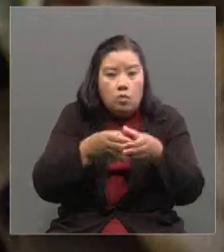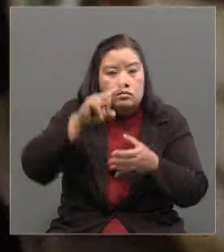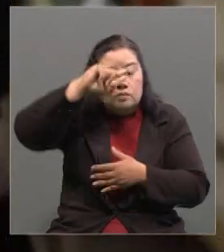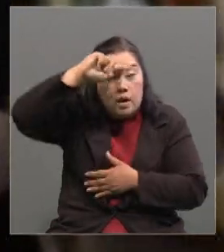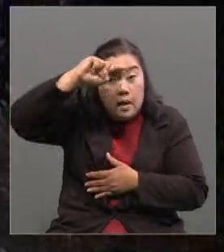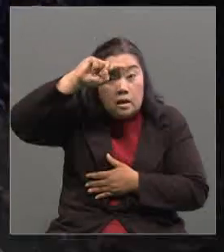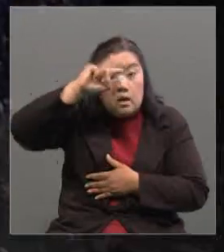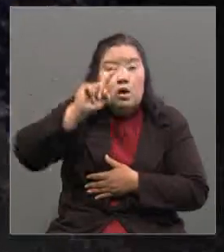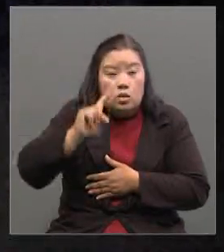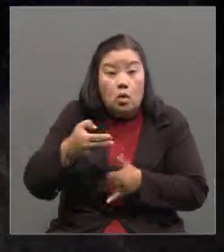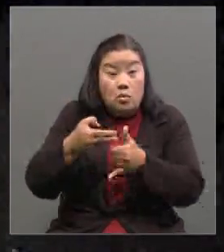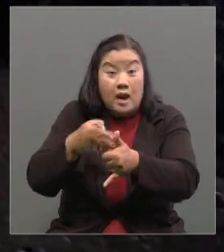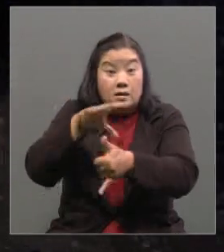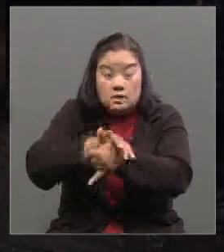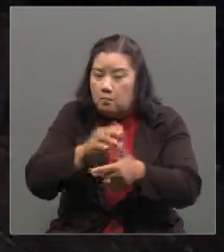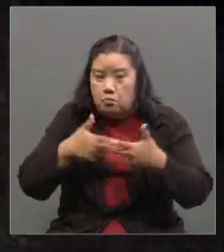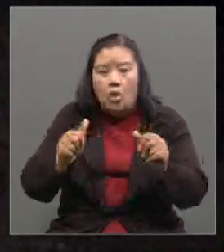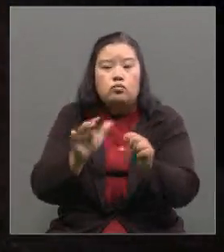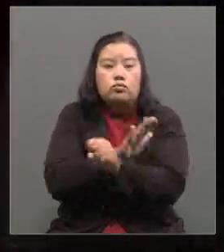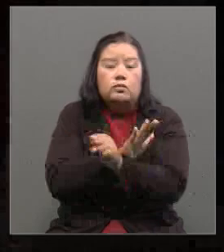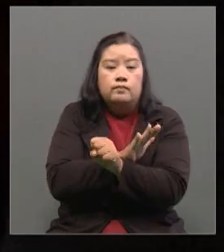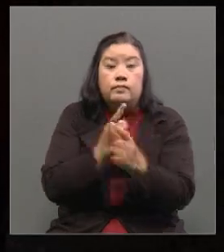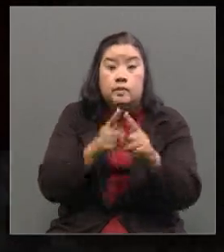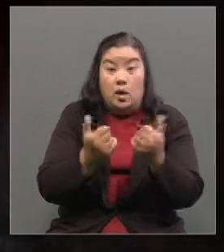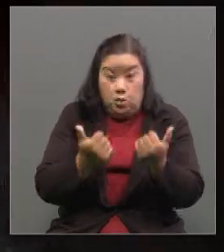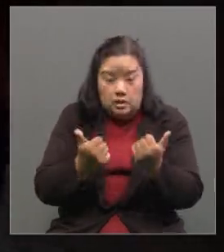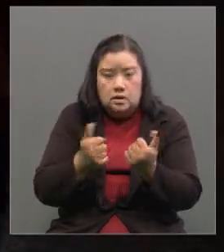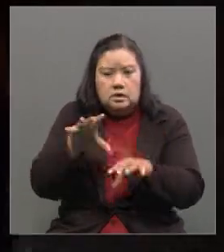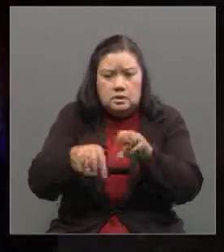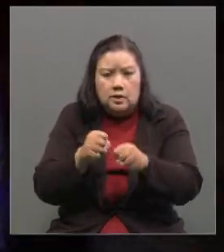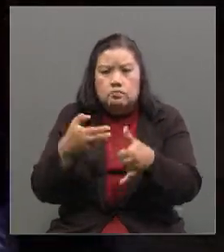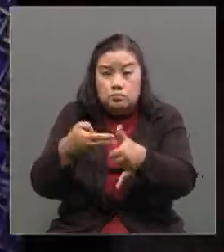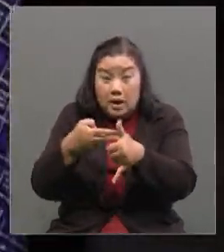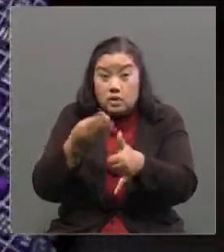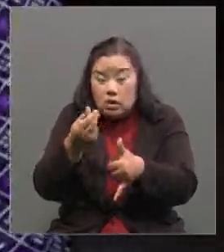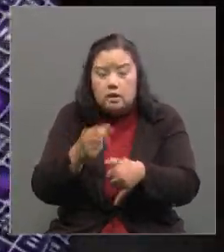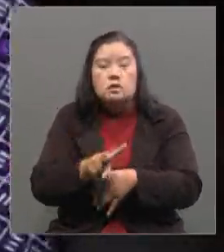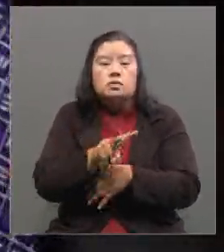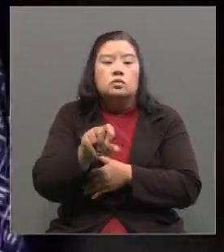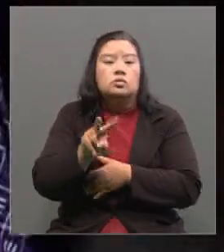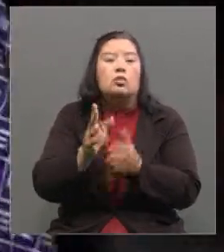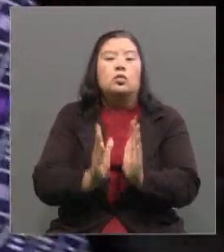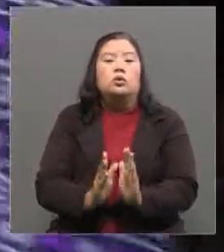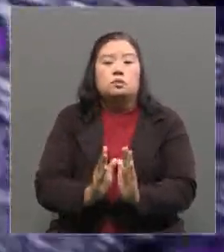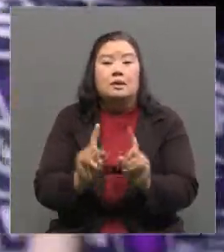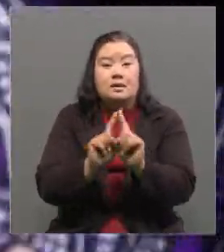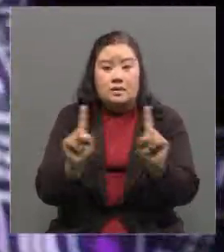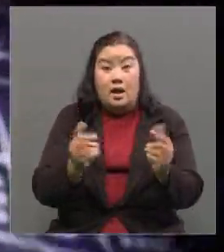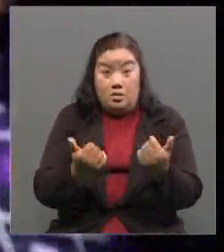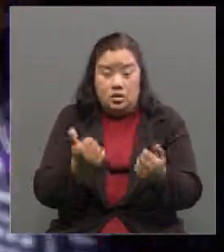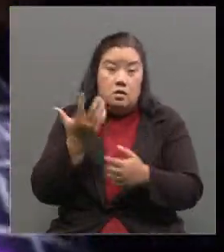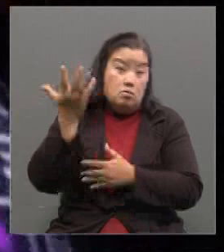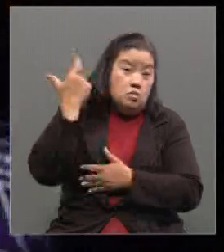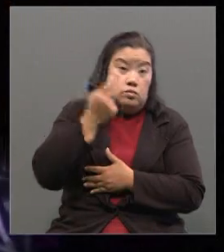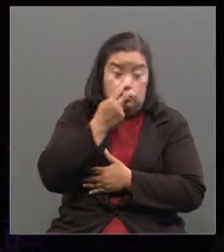ปล่อยตัวประกันทั้งหมดก่อนเท่านั้นทีนี้กลุ่มฮามาสจับตัวประกันไปทั้งสิ้น222คนนี่สิฮะแล้วปล่อยมาแล้วก็คือเมื่อ